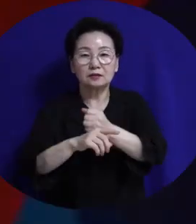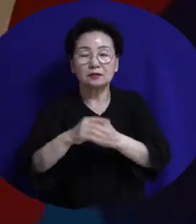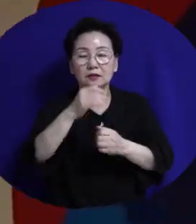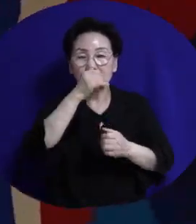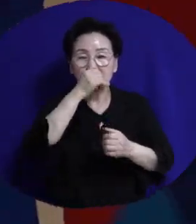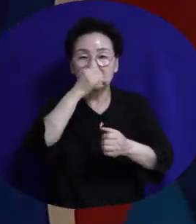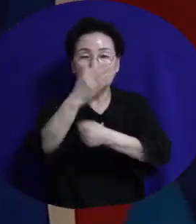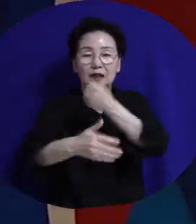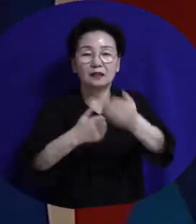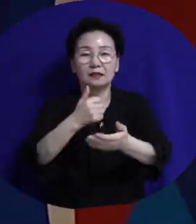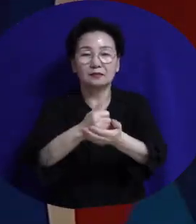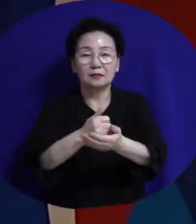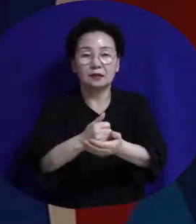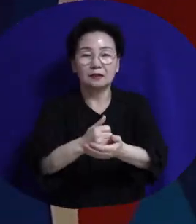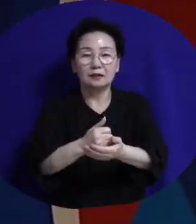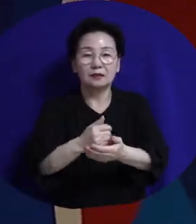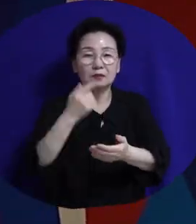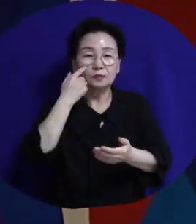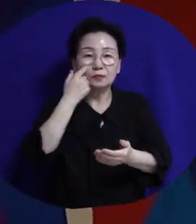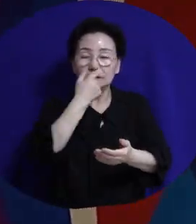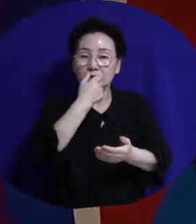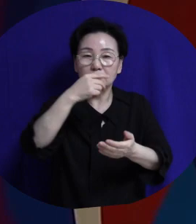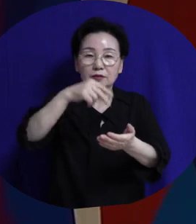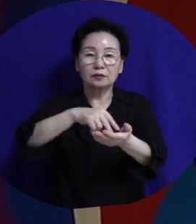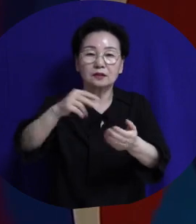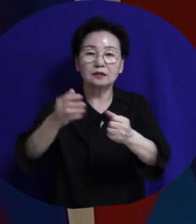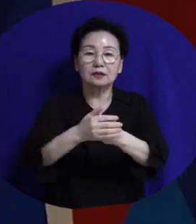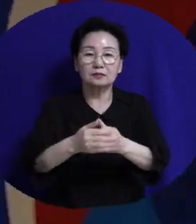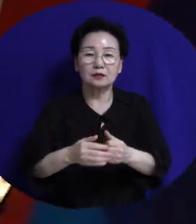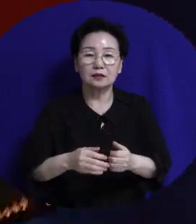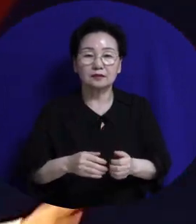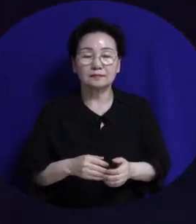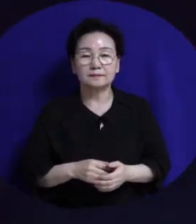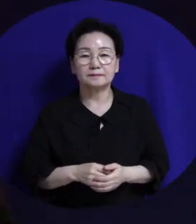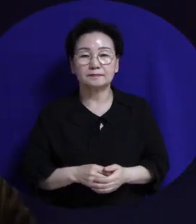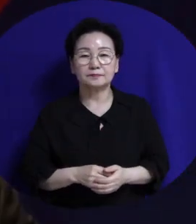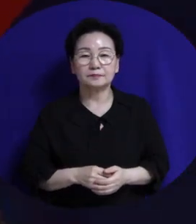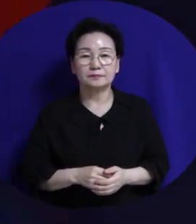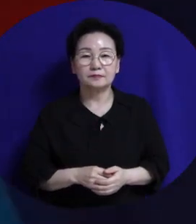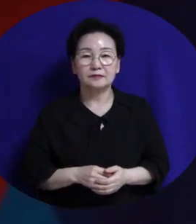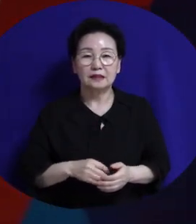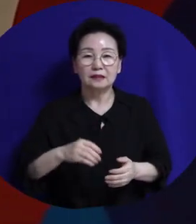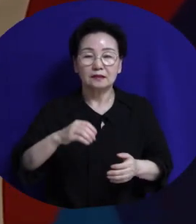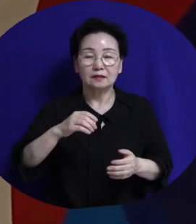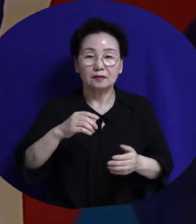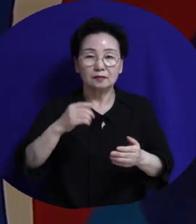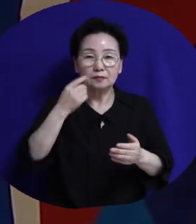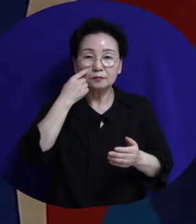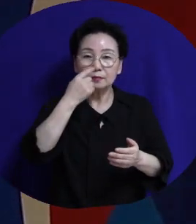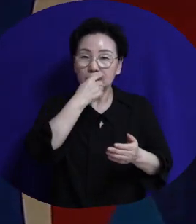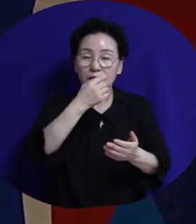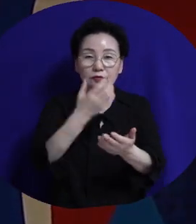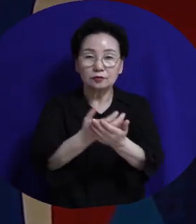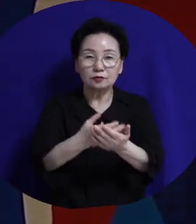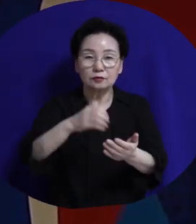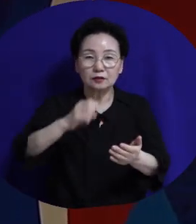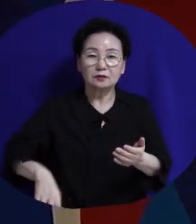하나님이 보증서인 걸 믿으면 두 손이야 보증서가 여러분이야 낡으면 안 되는 걸 믿으면 박수가 잊어먹으면 안 되는 걸 믿으면 두 손 들고